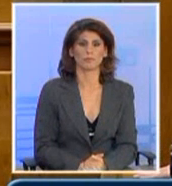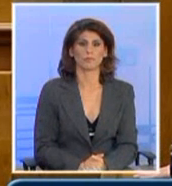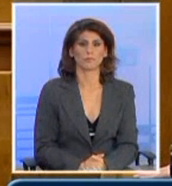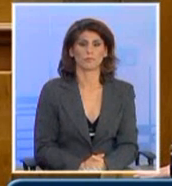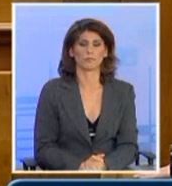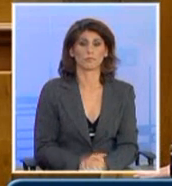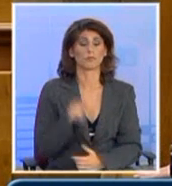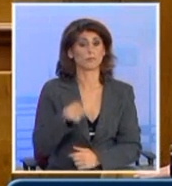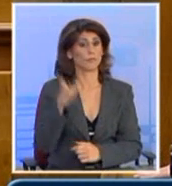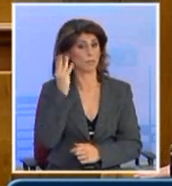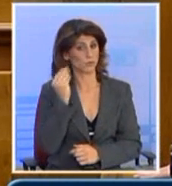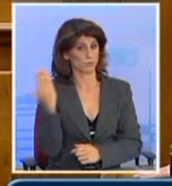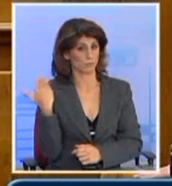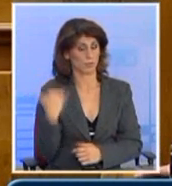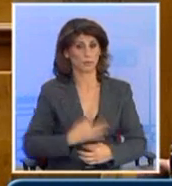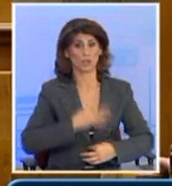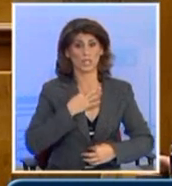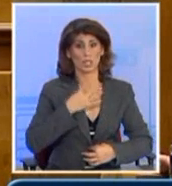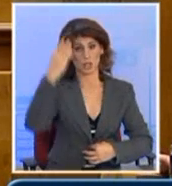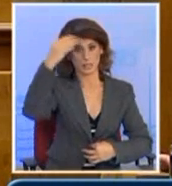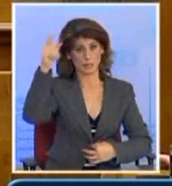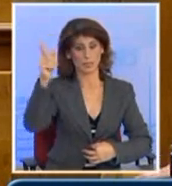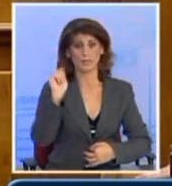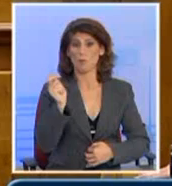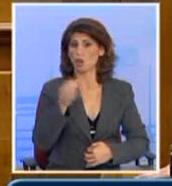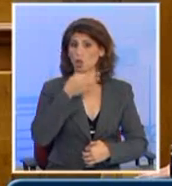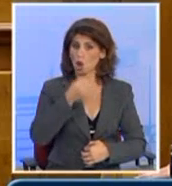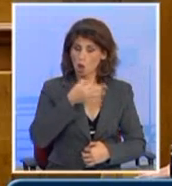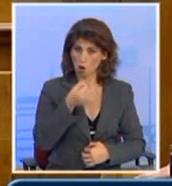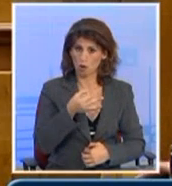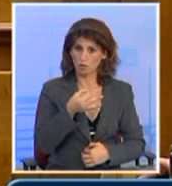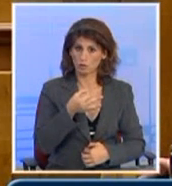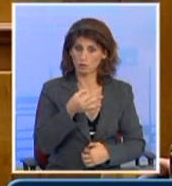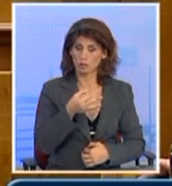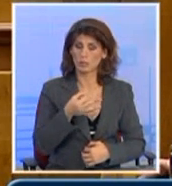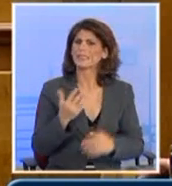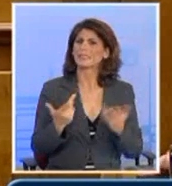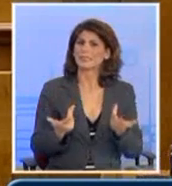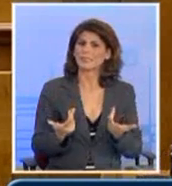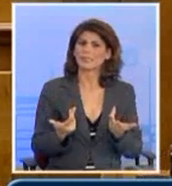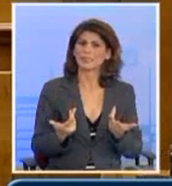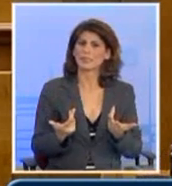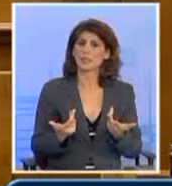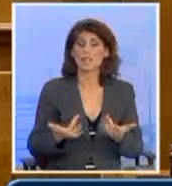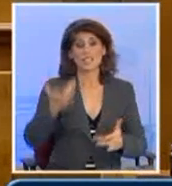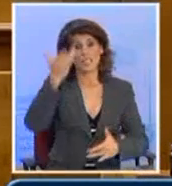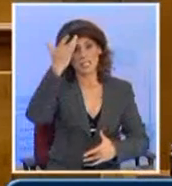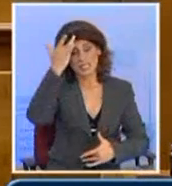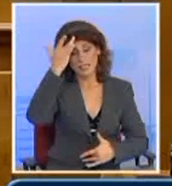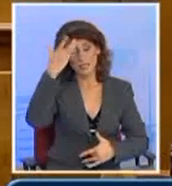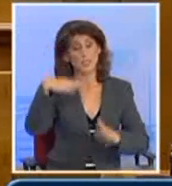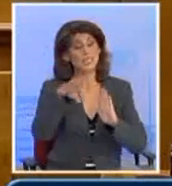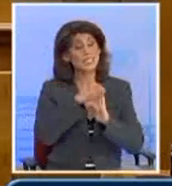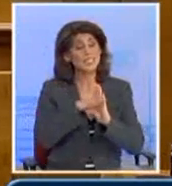Αυτό όμως που ακούσαμε προηγουμένως από τον κύριο Τσίπρα ως πολιτικό λόγο είναι η συνειδητή